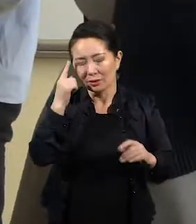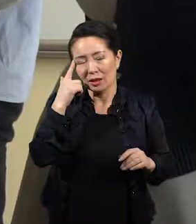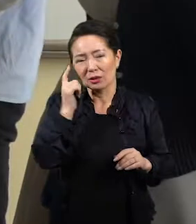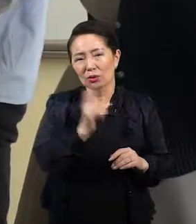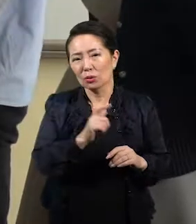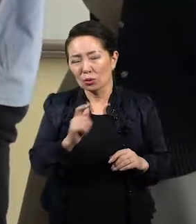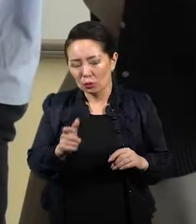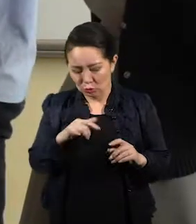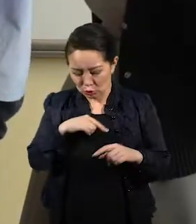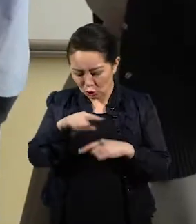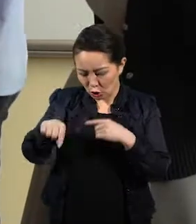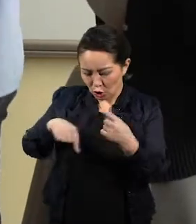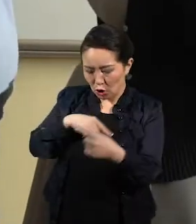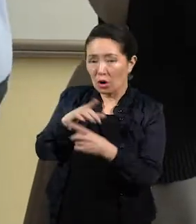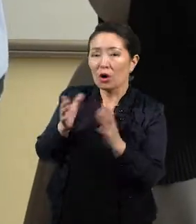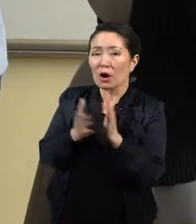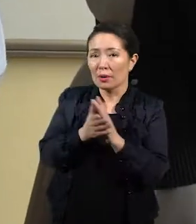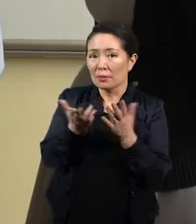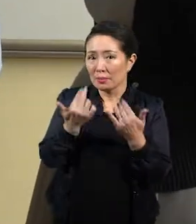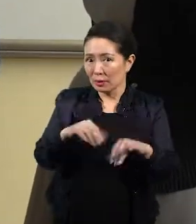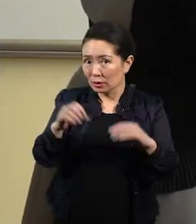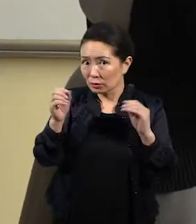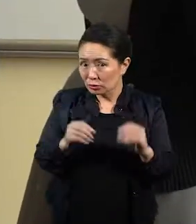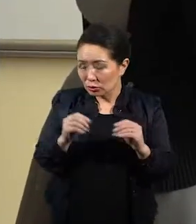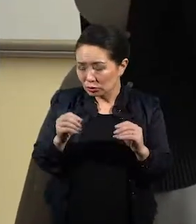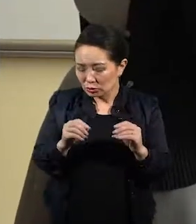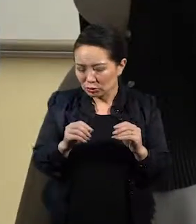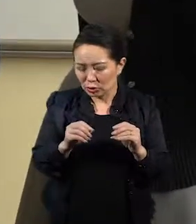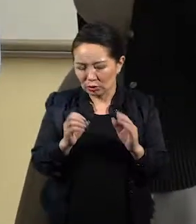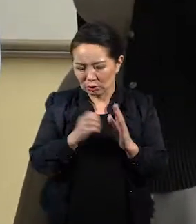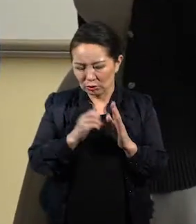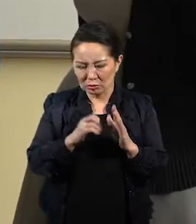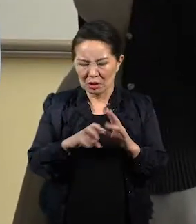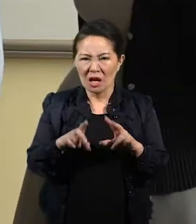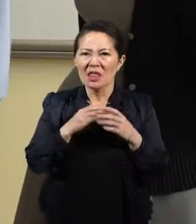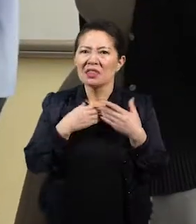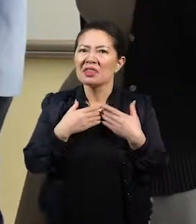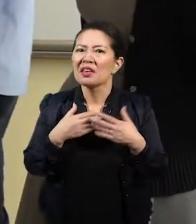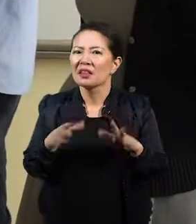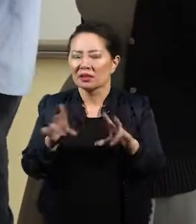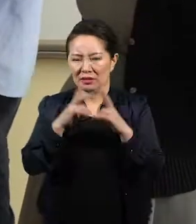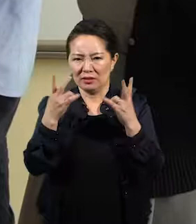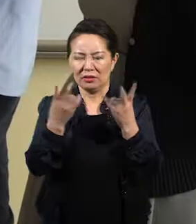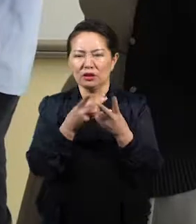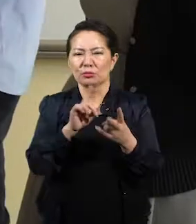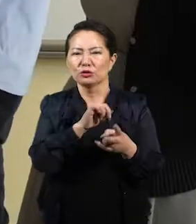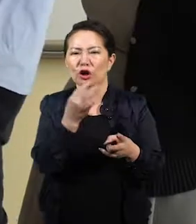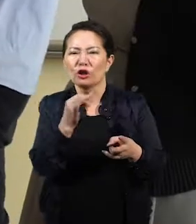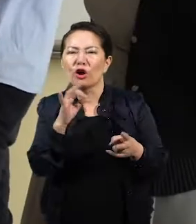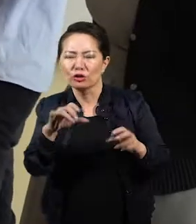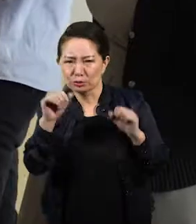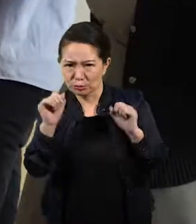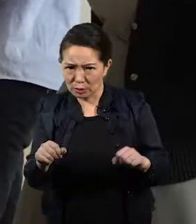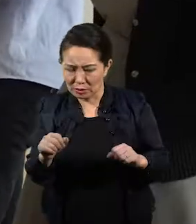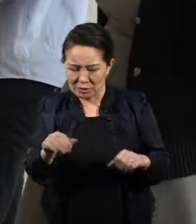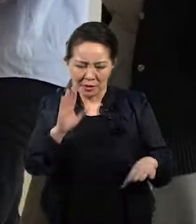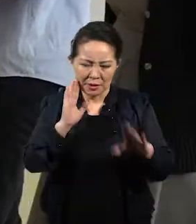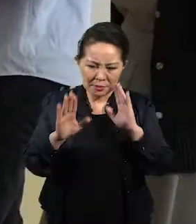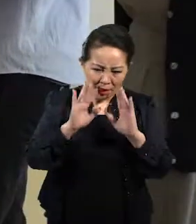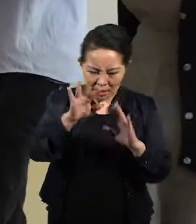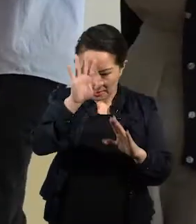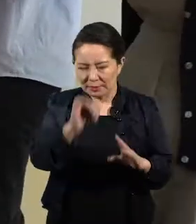хүмүүсээрээ хүрээлүүлэх хэрэгтэй. Тэгээд нээлттэй хөрвүүлж нийгмийн золиос болдог. Ингээл Facebook захин орчин хэтэрхий идэхтэй